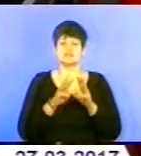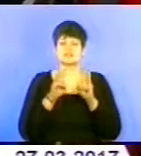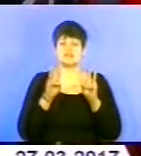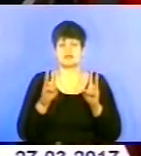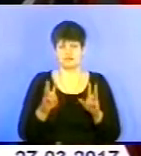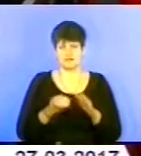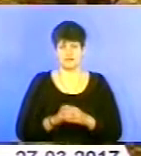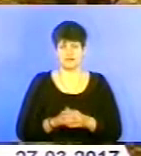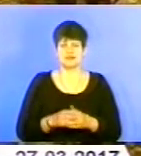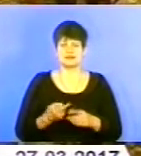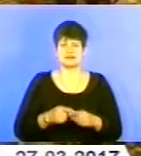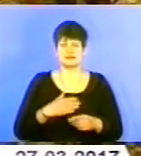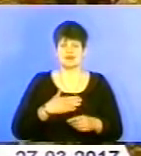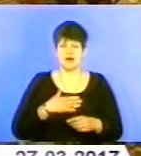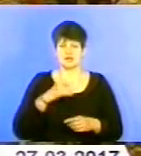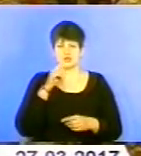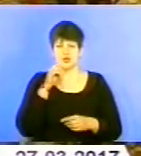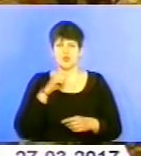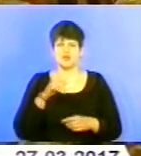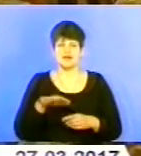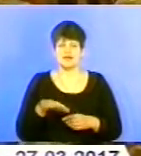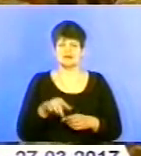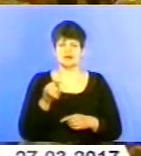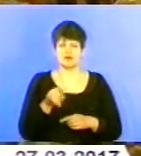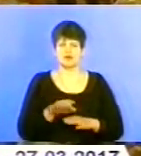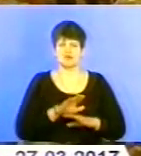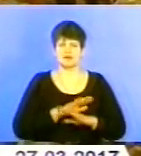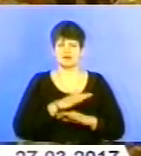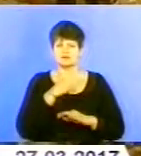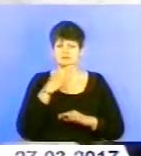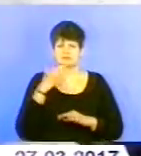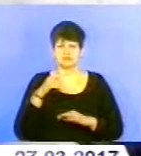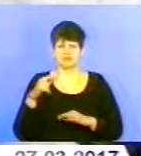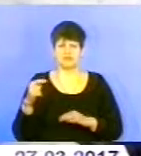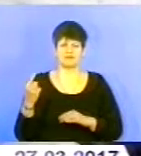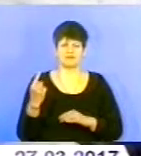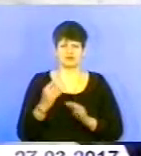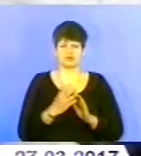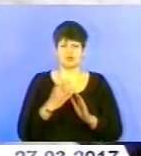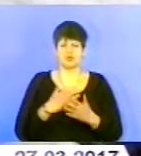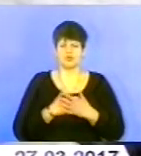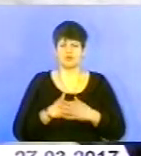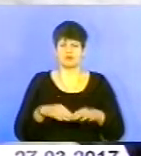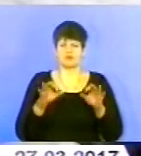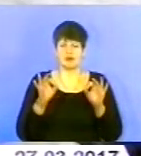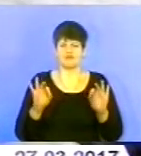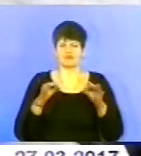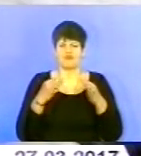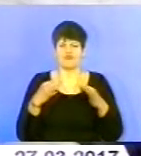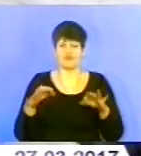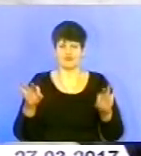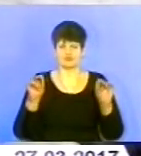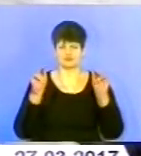глядачі. Це наше, українське, за нього загинули сотні кобзарів, які перш за все любили правду, волю,